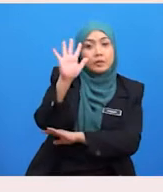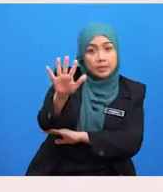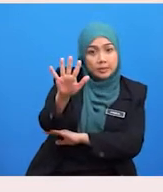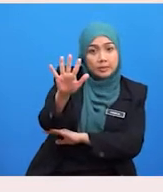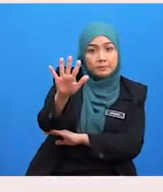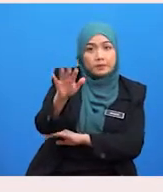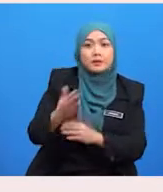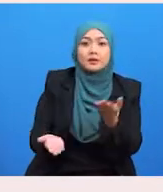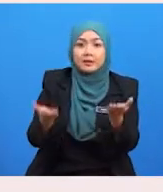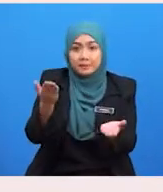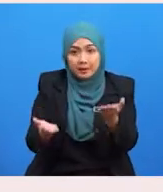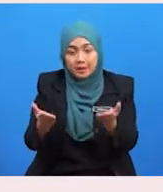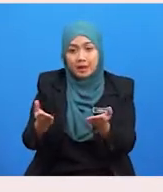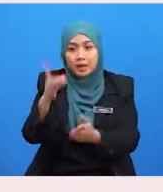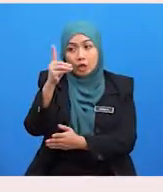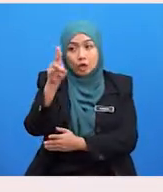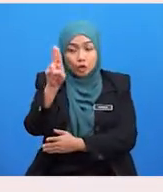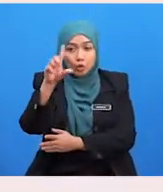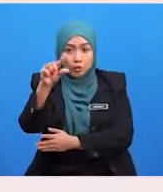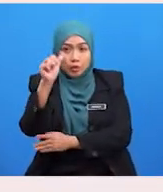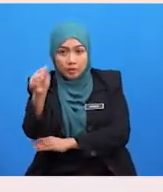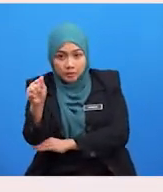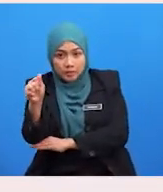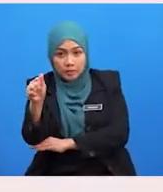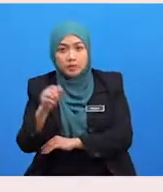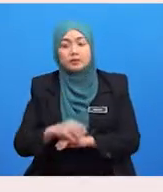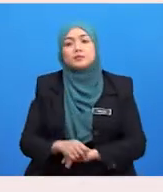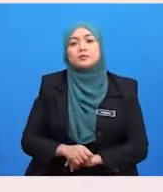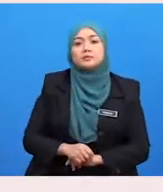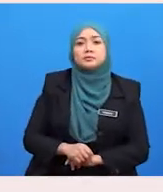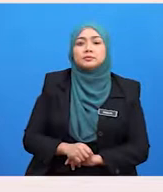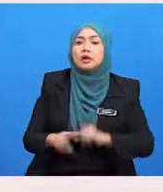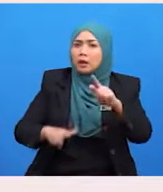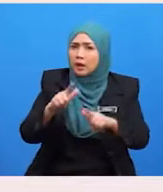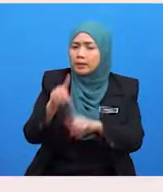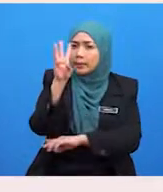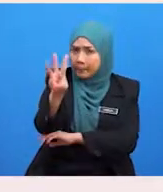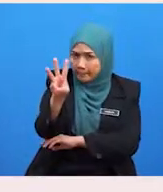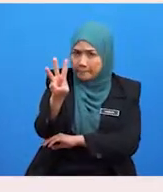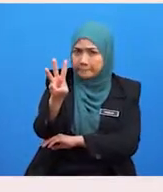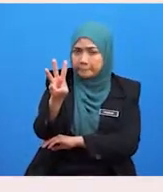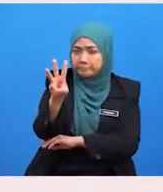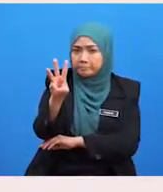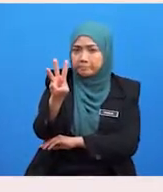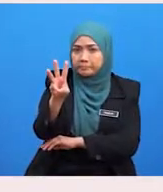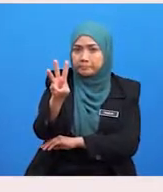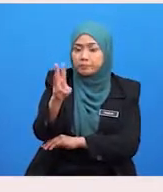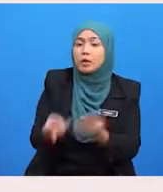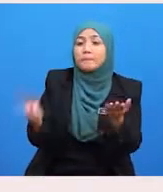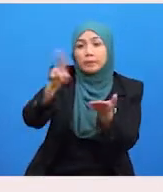sebagai langkah yang kelima. Langkah seterusnya iaitu langkah keenam